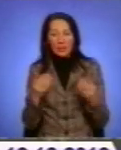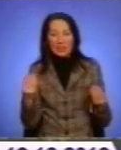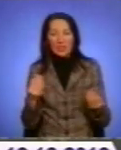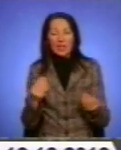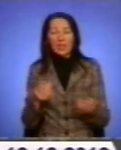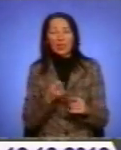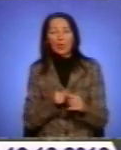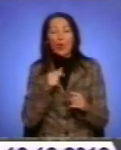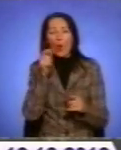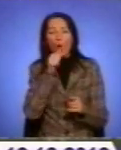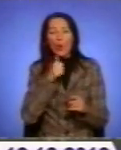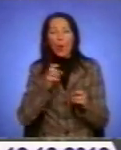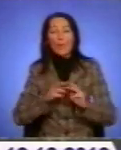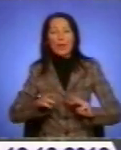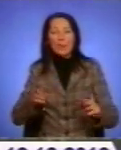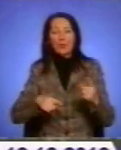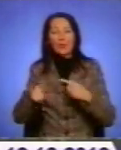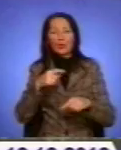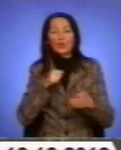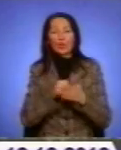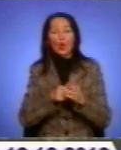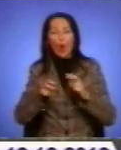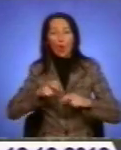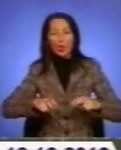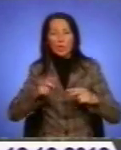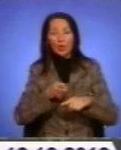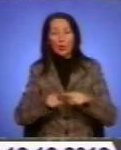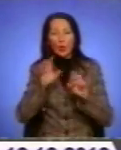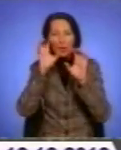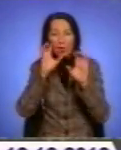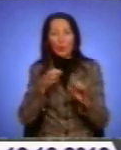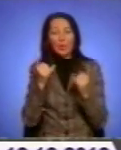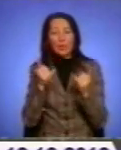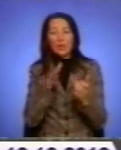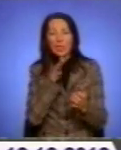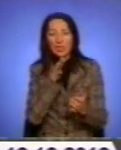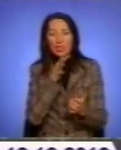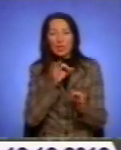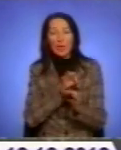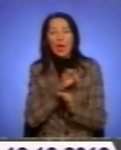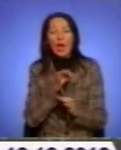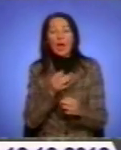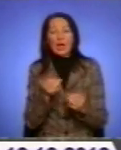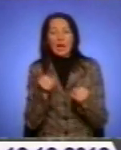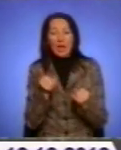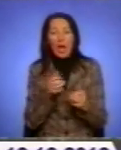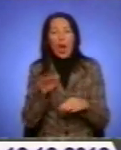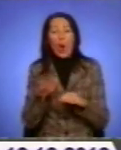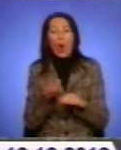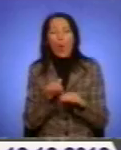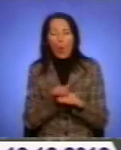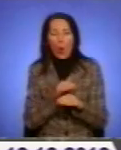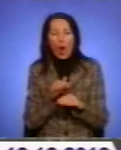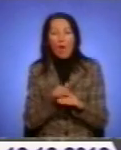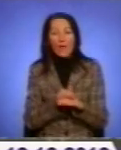парламент повернувся до розгляду цього закону. На теперішній час, проєкту закону, на теперішній час ухвалений, як